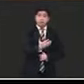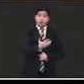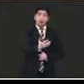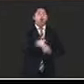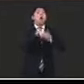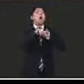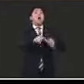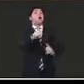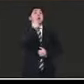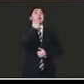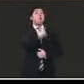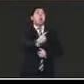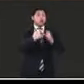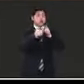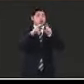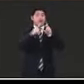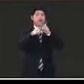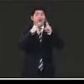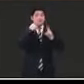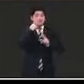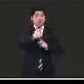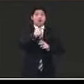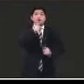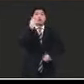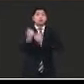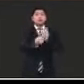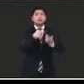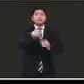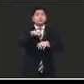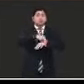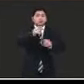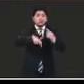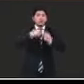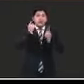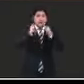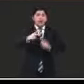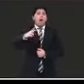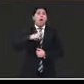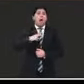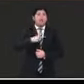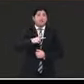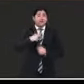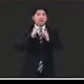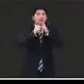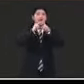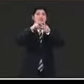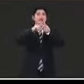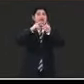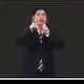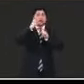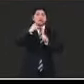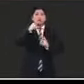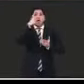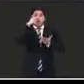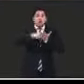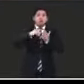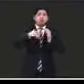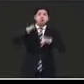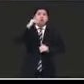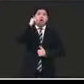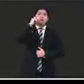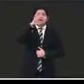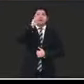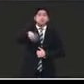şekilde Cemevi Erkan hizmetlerini yürüten Alevi Bektaşi inanç önderlerine de